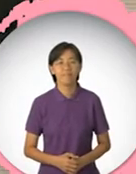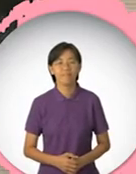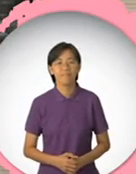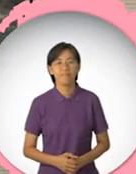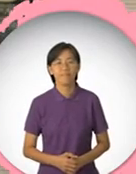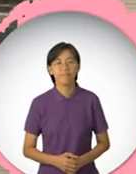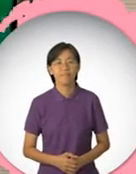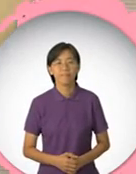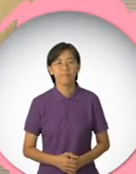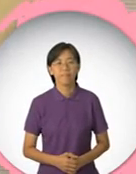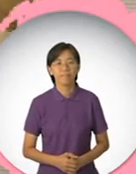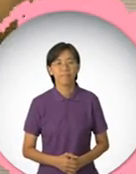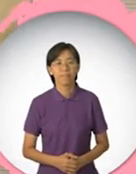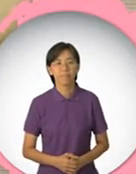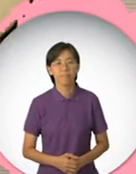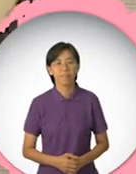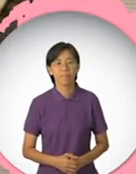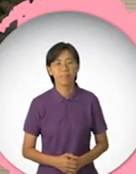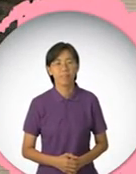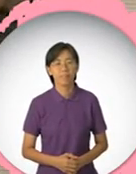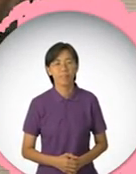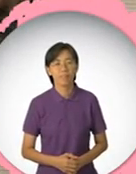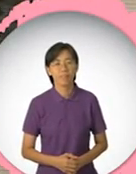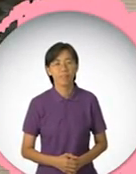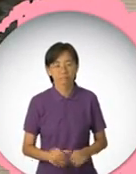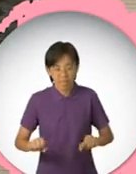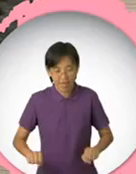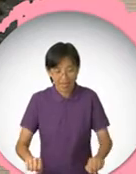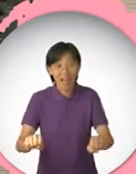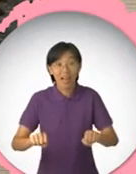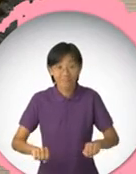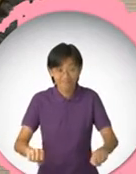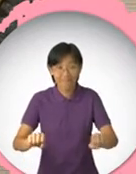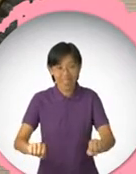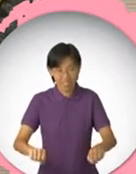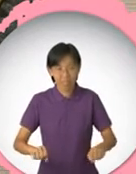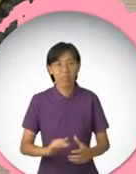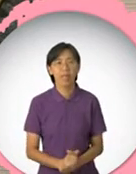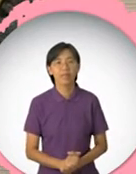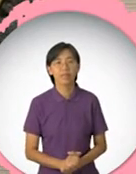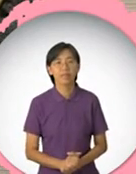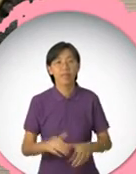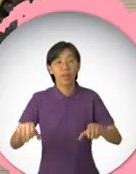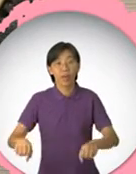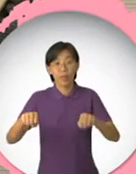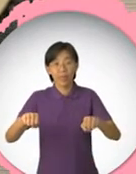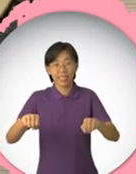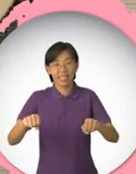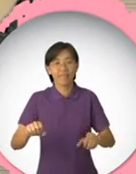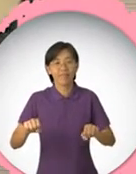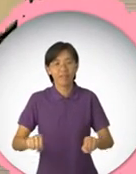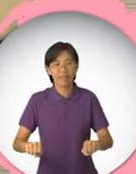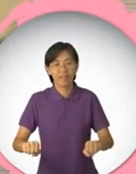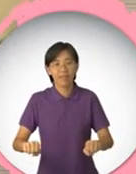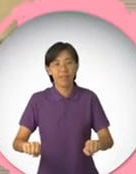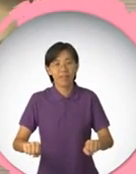าจารย์เราแก้ไอ้ตรงโค้งๆนี่ยังไงครับ ก็คือเราจะลงแรงแค่ครึ่งไม้ค่ะ ครับผม คุณโก้ก็ยกไม้ขึ้นนะคะเราก็จะ